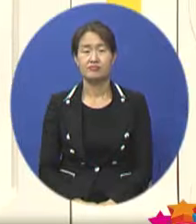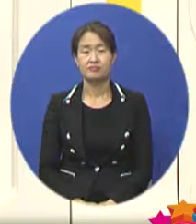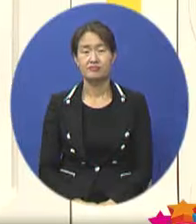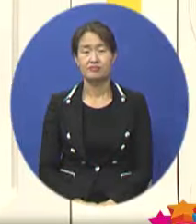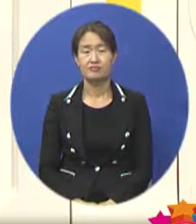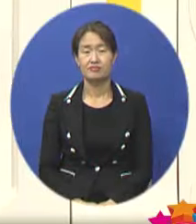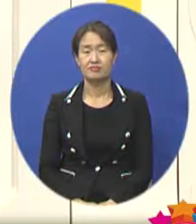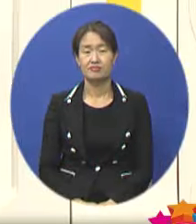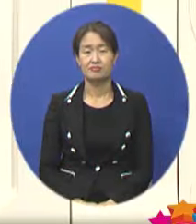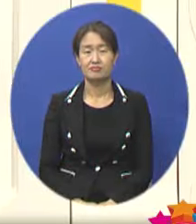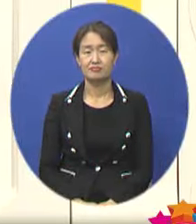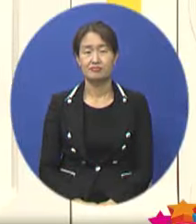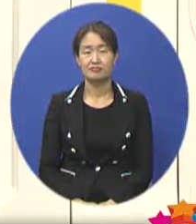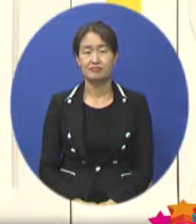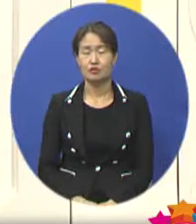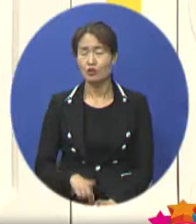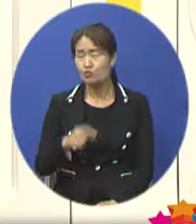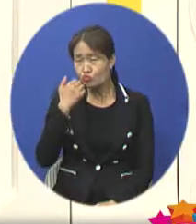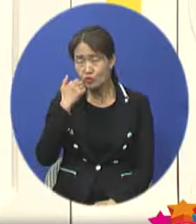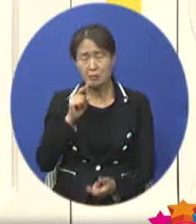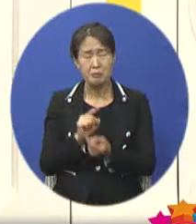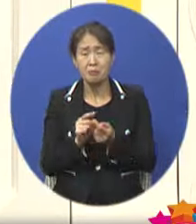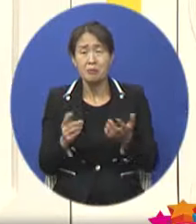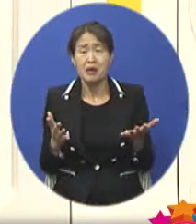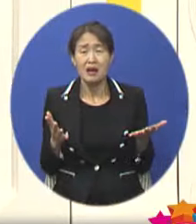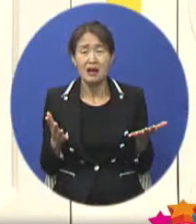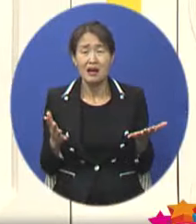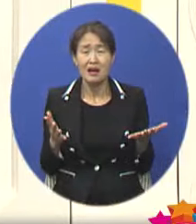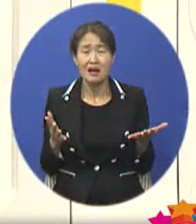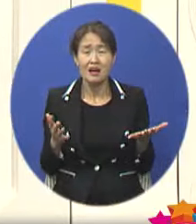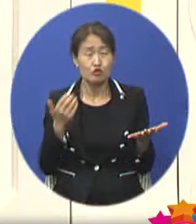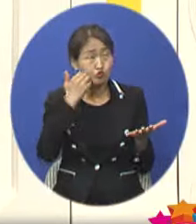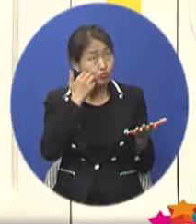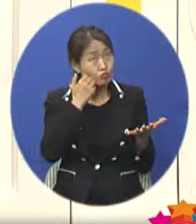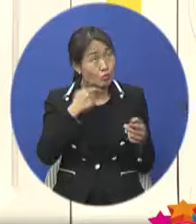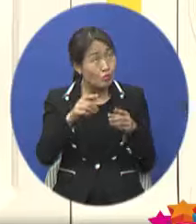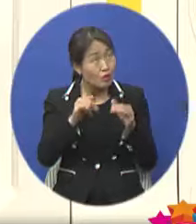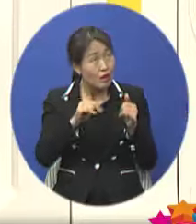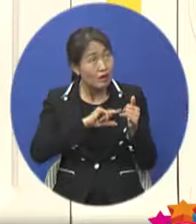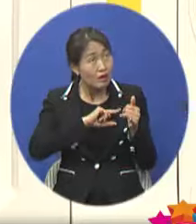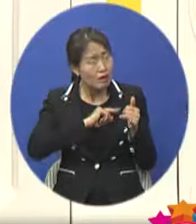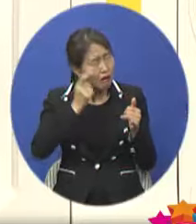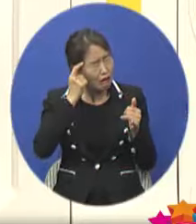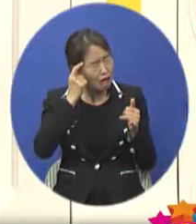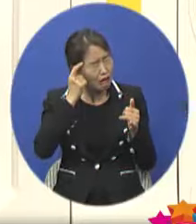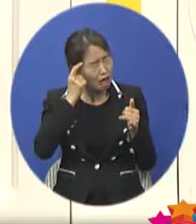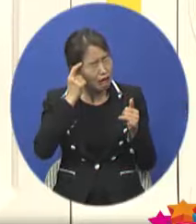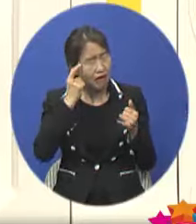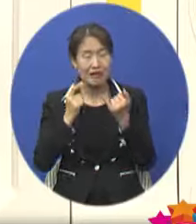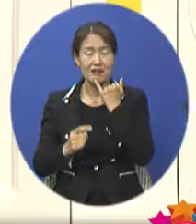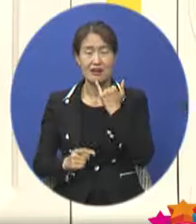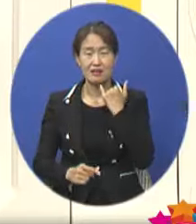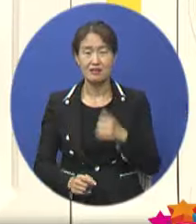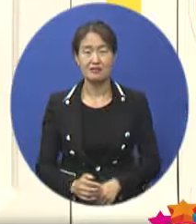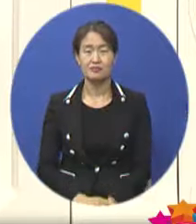예. 그런 분 제가 만나본 적이 없는데. 아니, 지도자 이름도 쭉 생각해 보시면 돼요. 글쎄요.